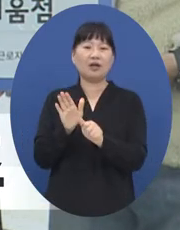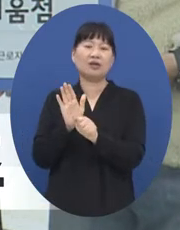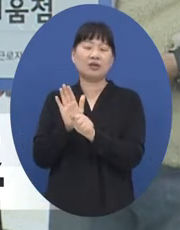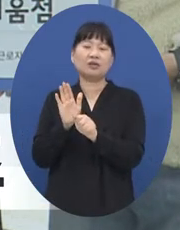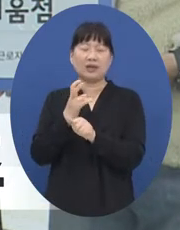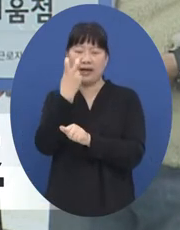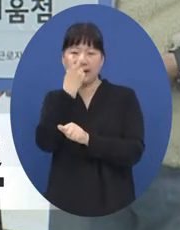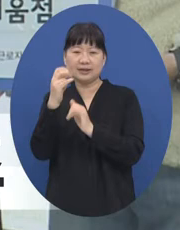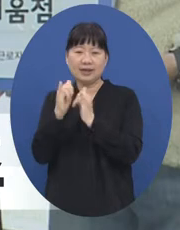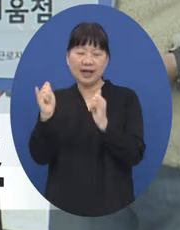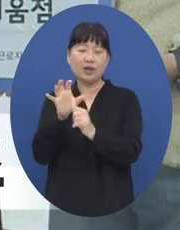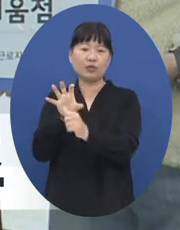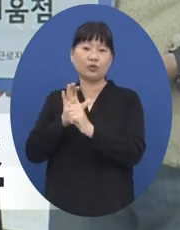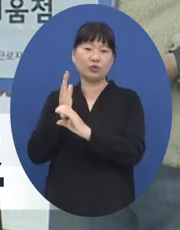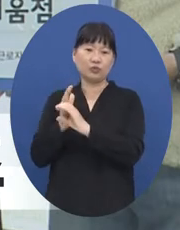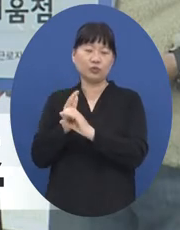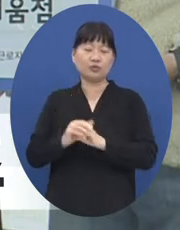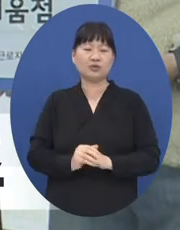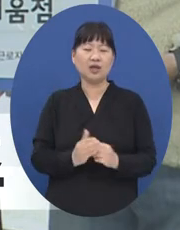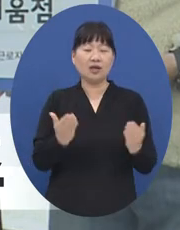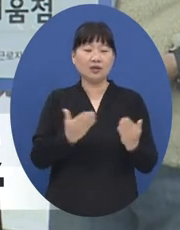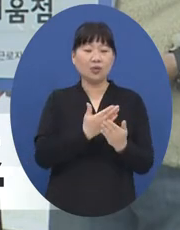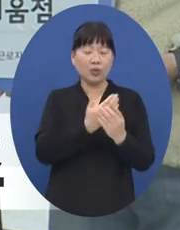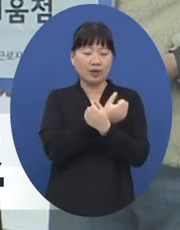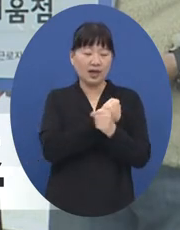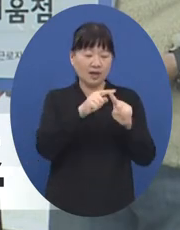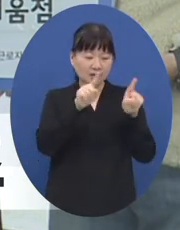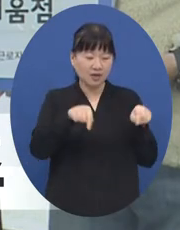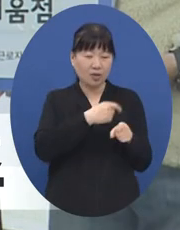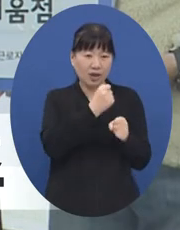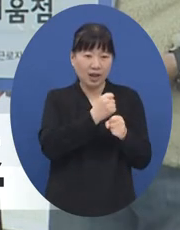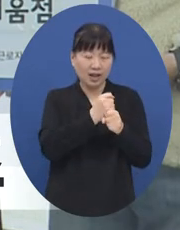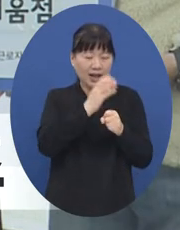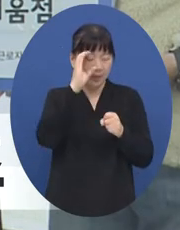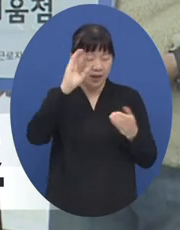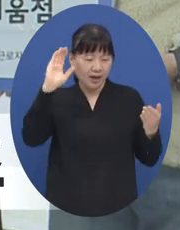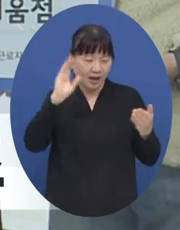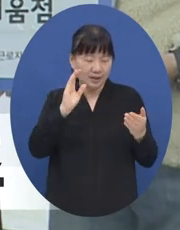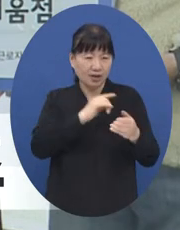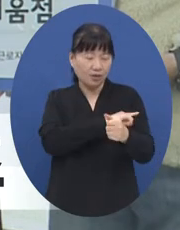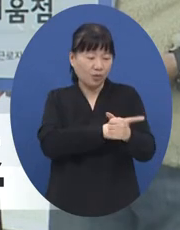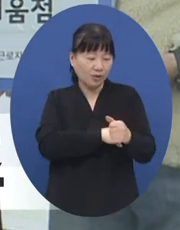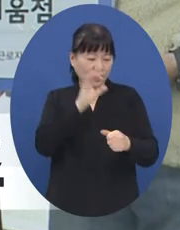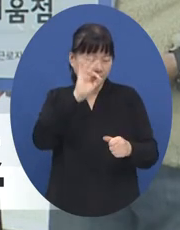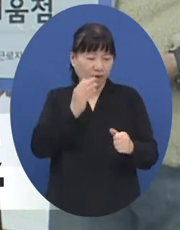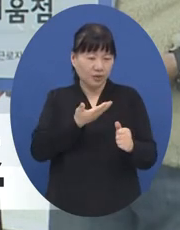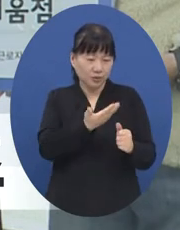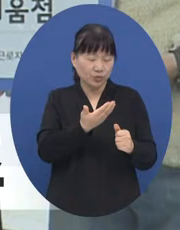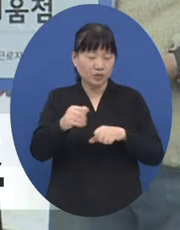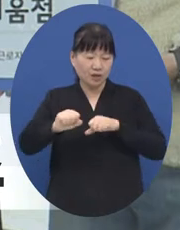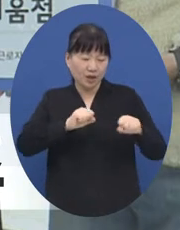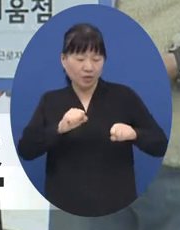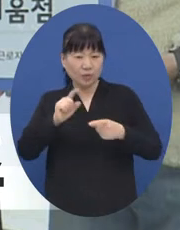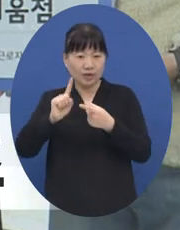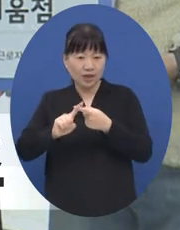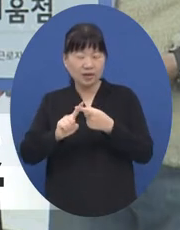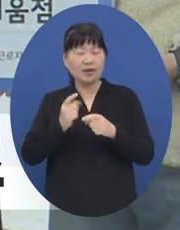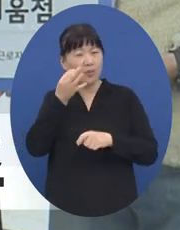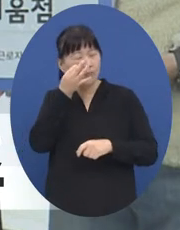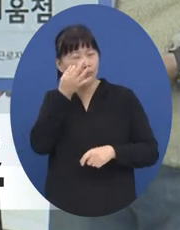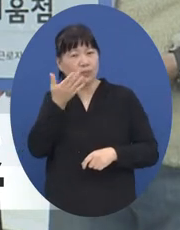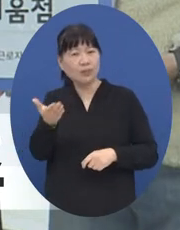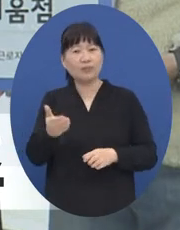있는데요. 주휴수당이나 근로계약서 작성 등 알바생의 권리를 찾아주는 노동권익 서포터즈 활동을 김태희 기자가